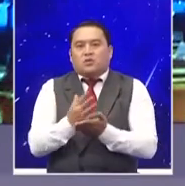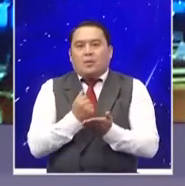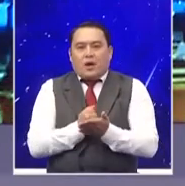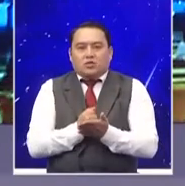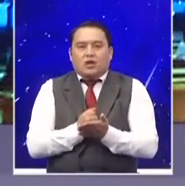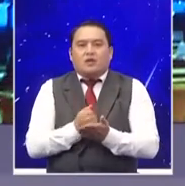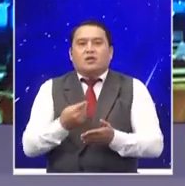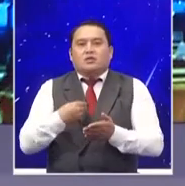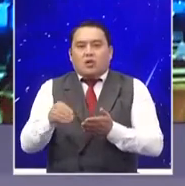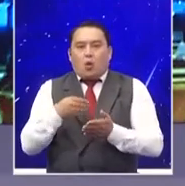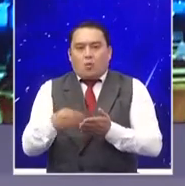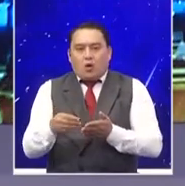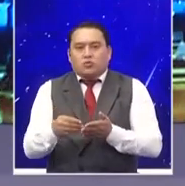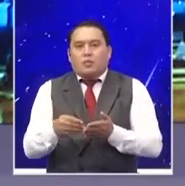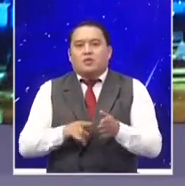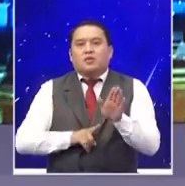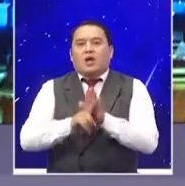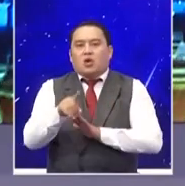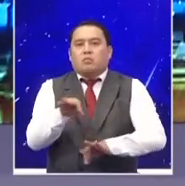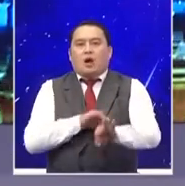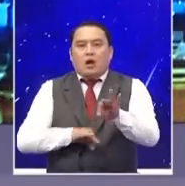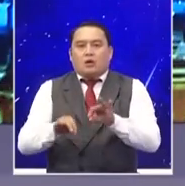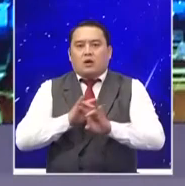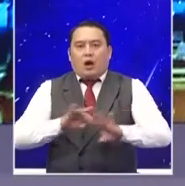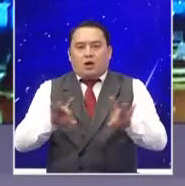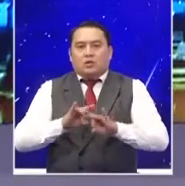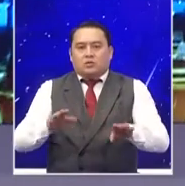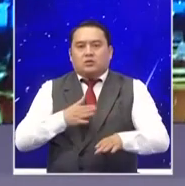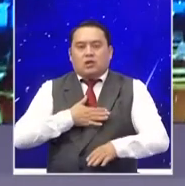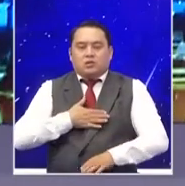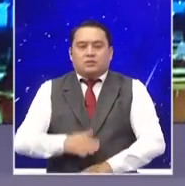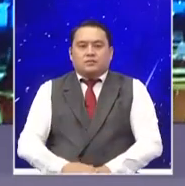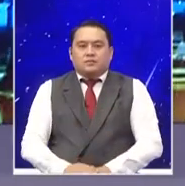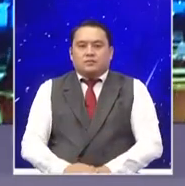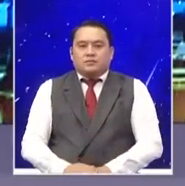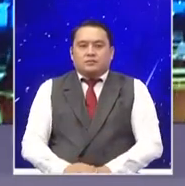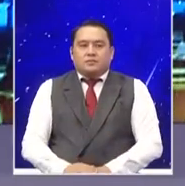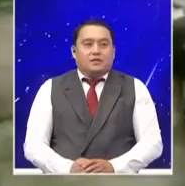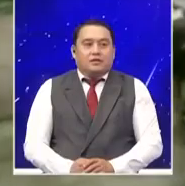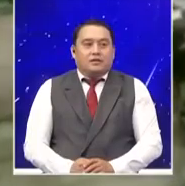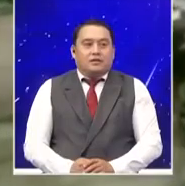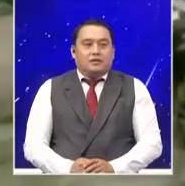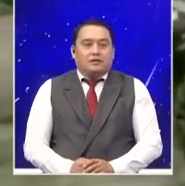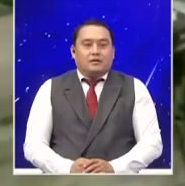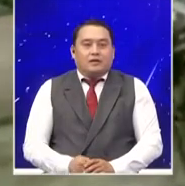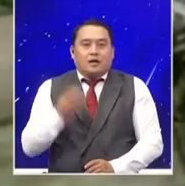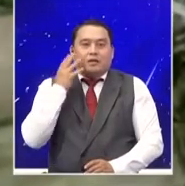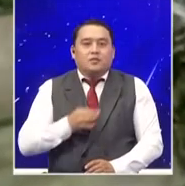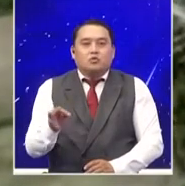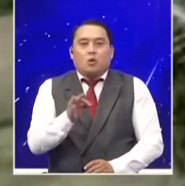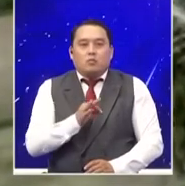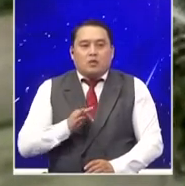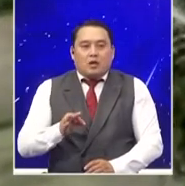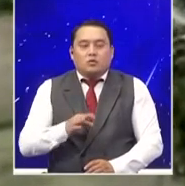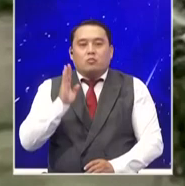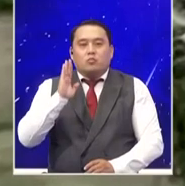О преимуществах и о сроках запуска пилотного проекта расскажет наш корреспондент Гульмира Тимиргалиева. Алматинская область в